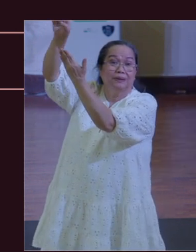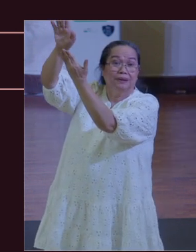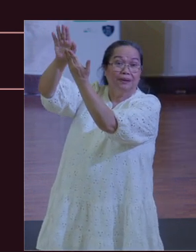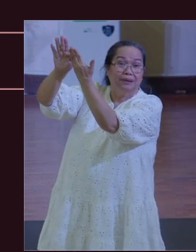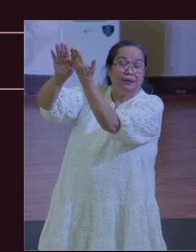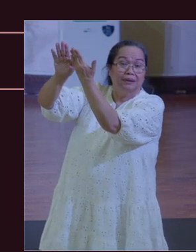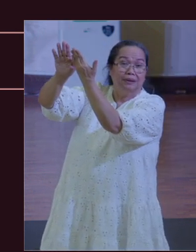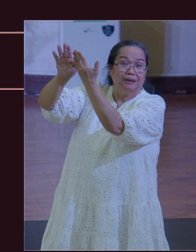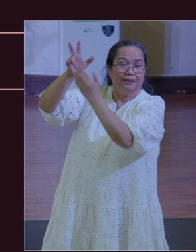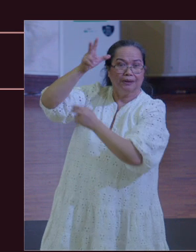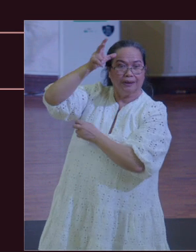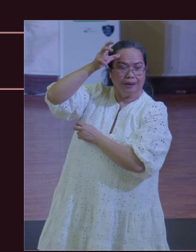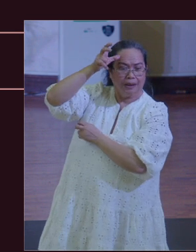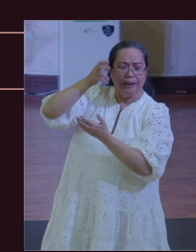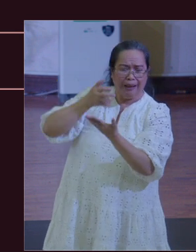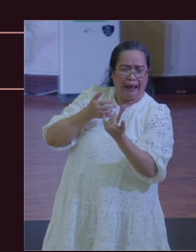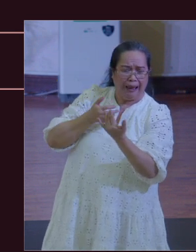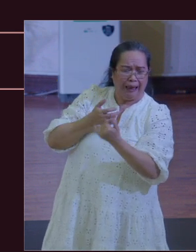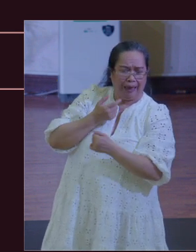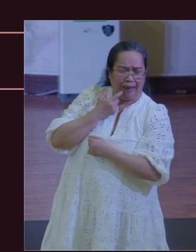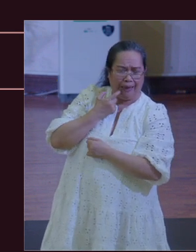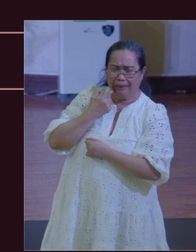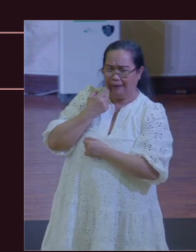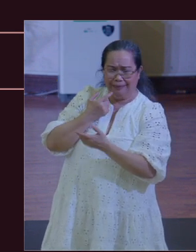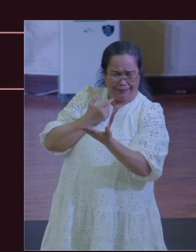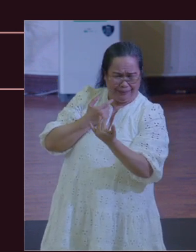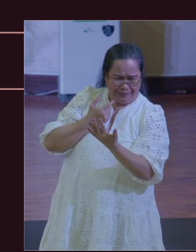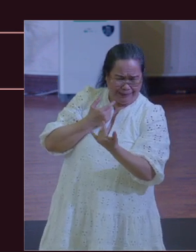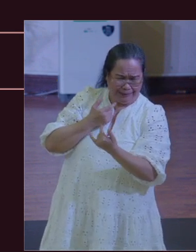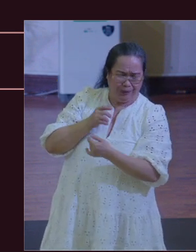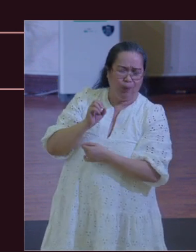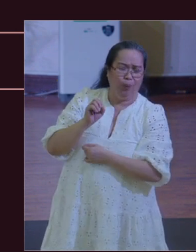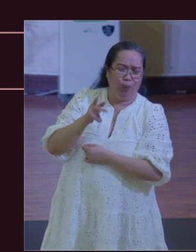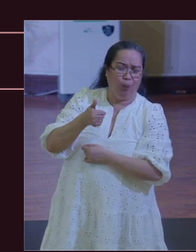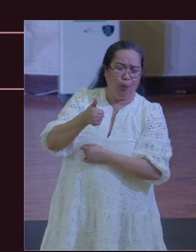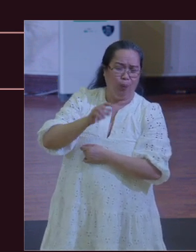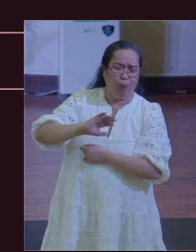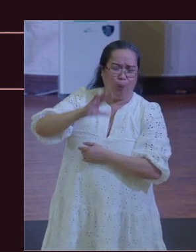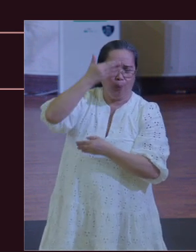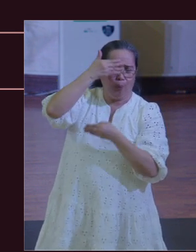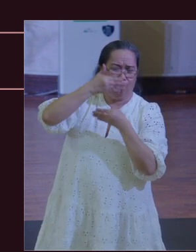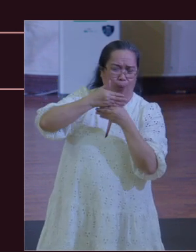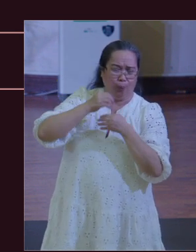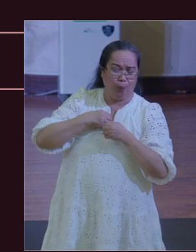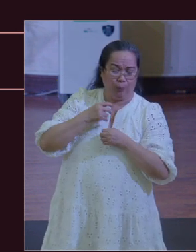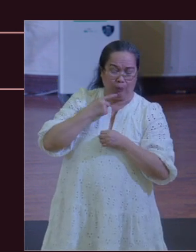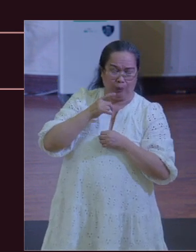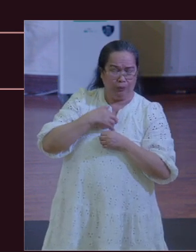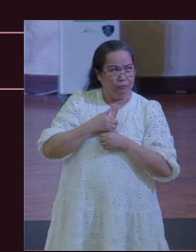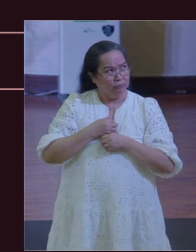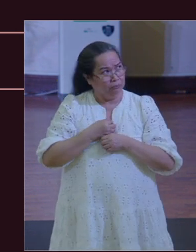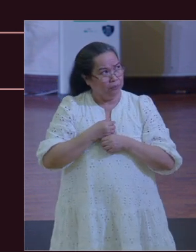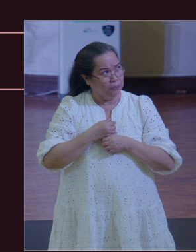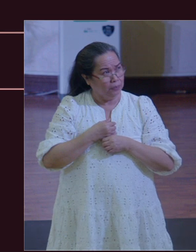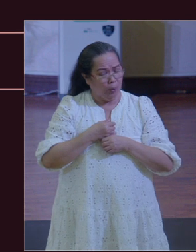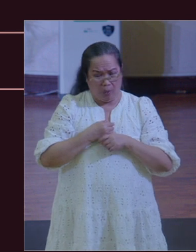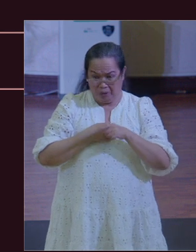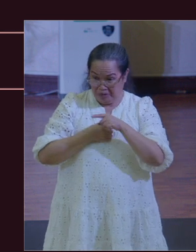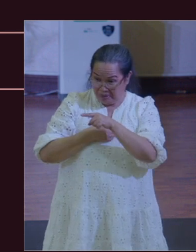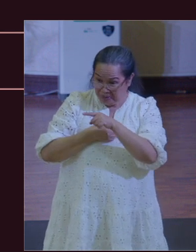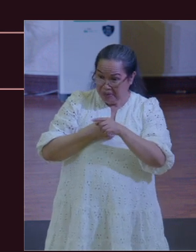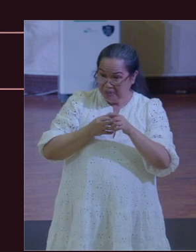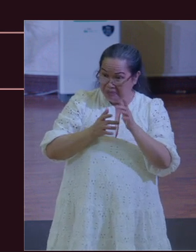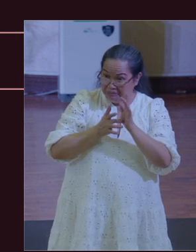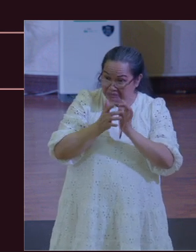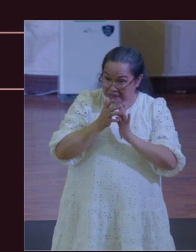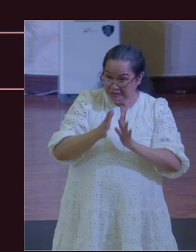si Taning, halika, sige na, gawin mo, okay lang, walang nakakakita. Sa paggawa, uy, pambira ka, Kristiyano ka pa naman, tiga